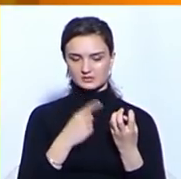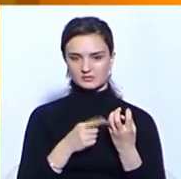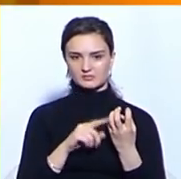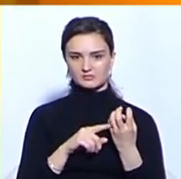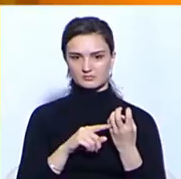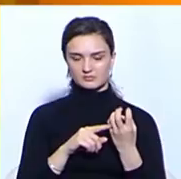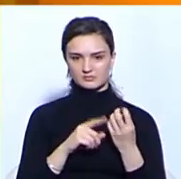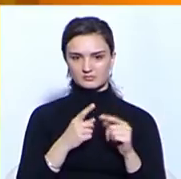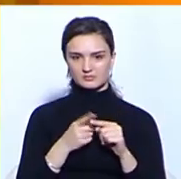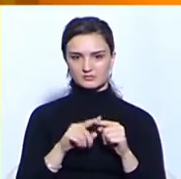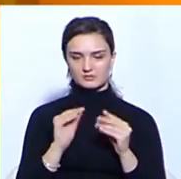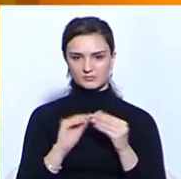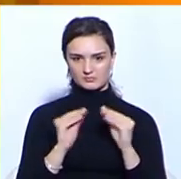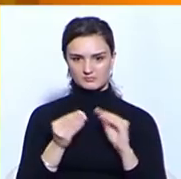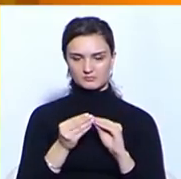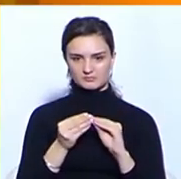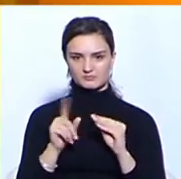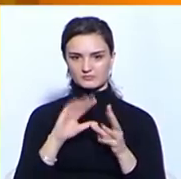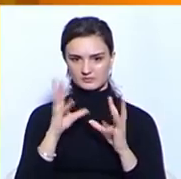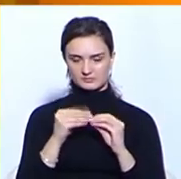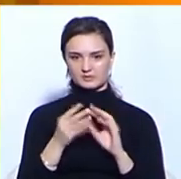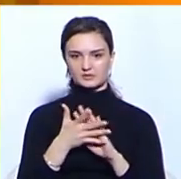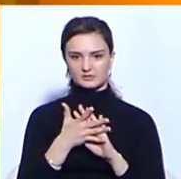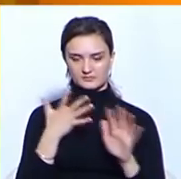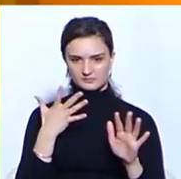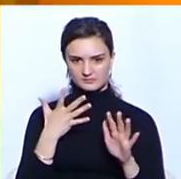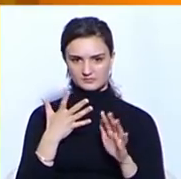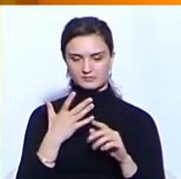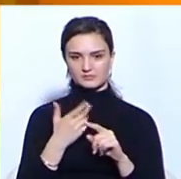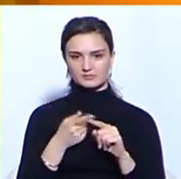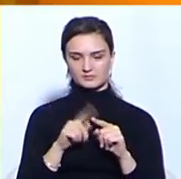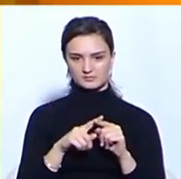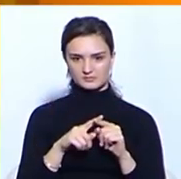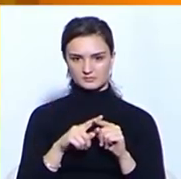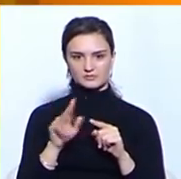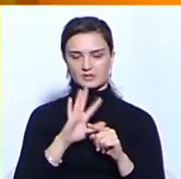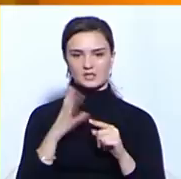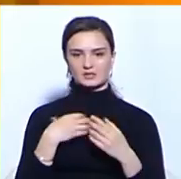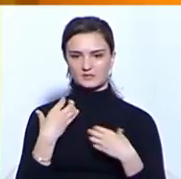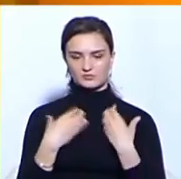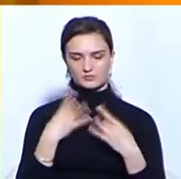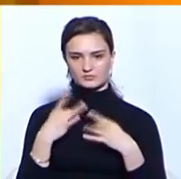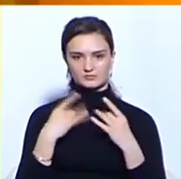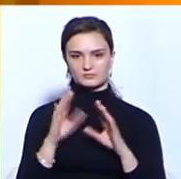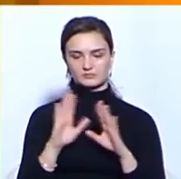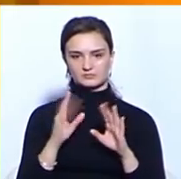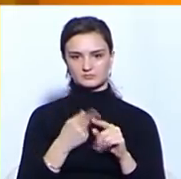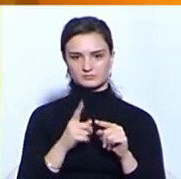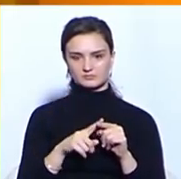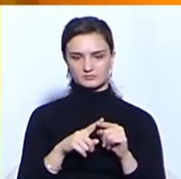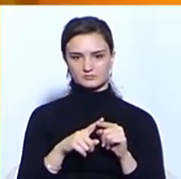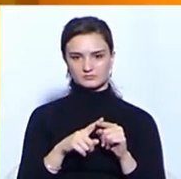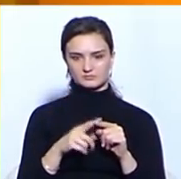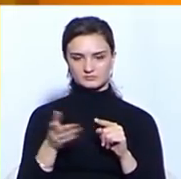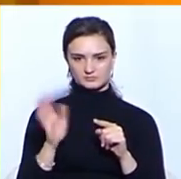გაჩენა გვინდა და აი ეს პრობლემა ყველაფერი გავიგეთ. არ აღელდეთ, არ ინერვიულოთ.